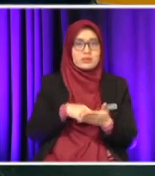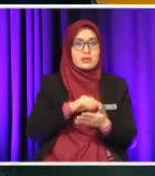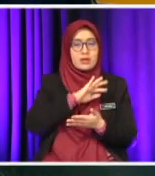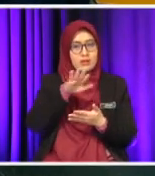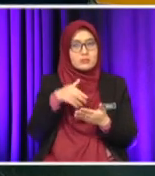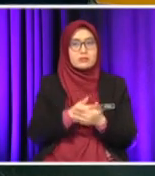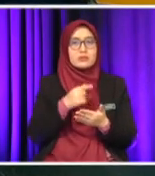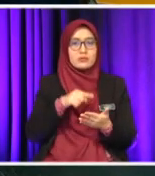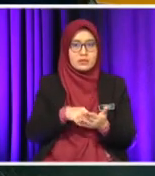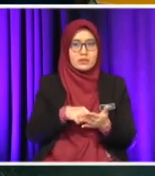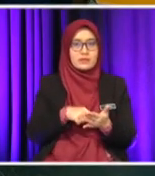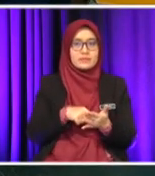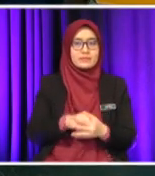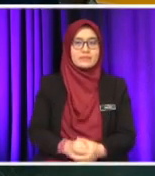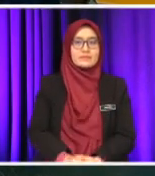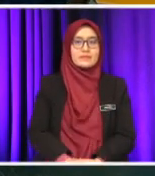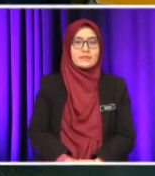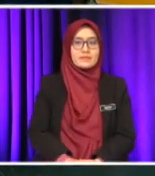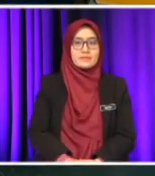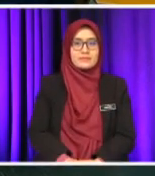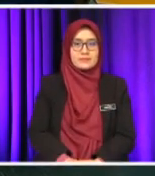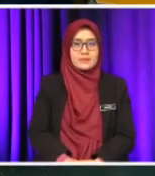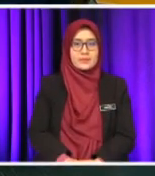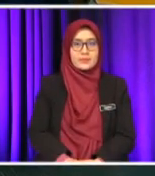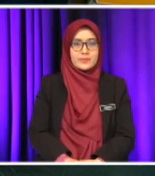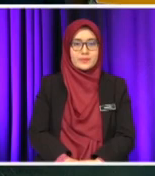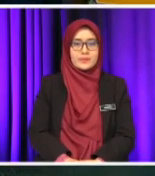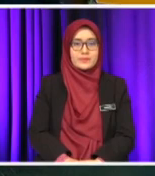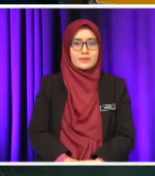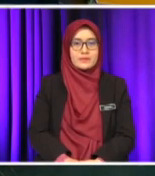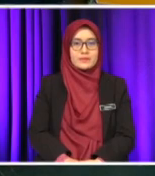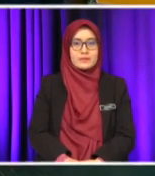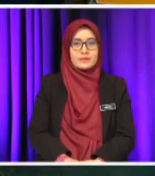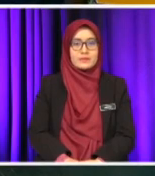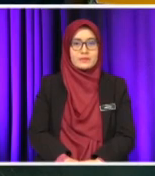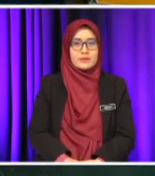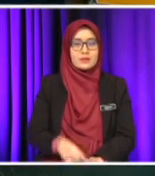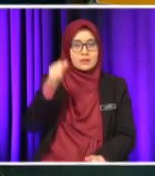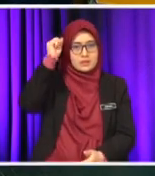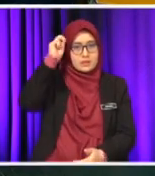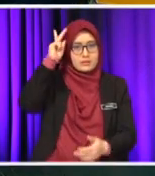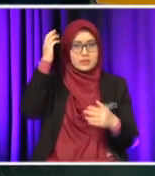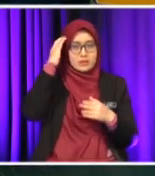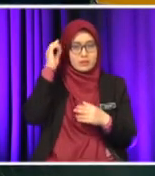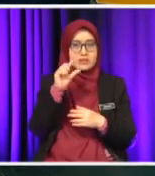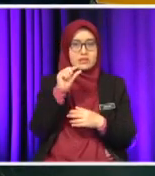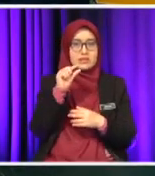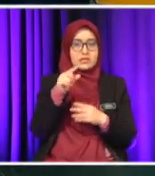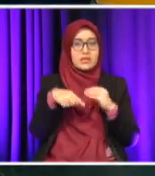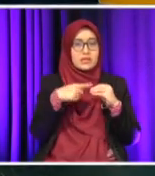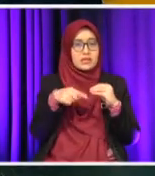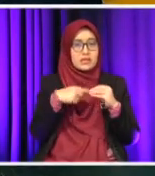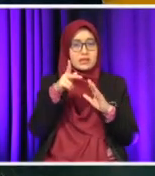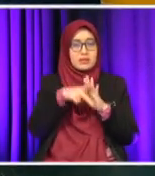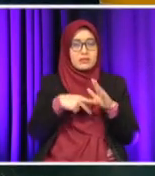aku mah sudah me-bedakan dengan eee perniagaan Nah jadi lebih mudah memahami topik